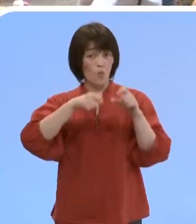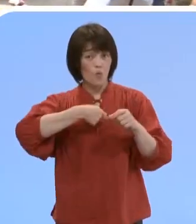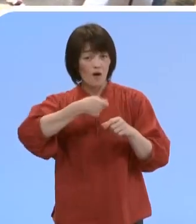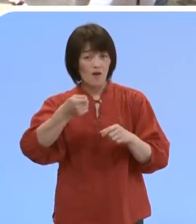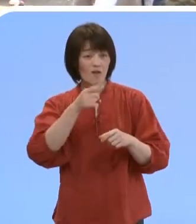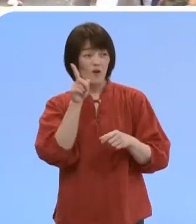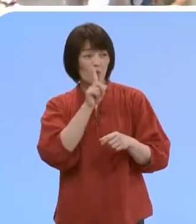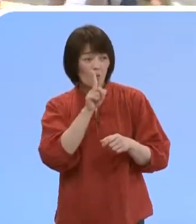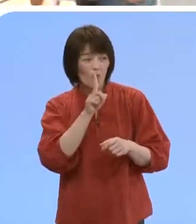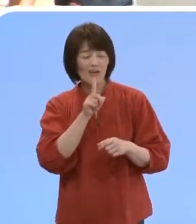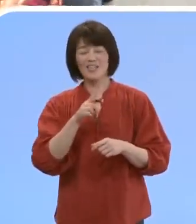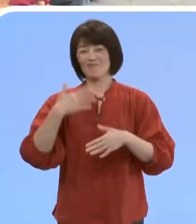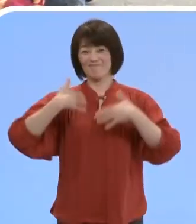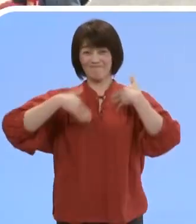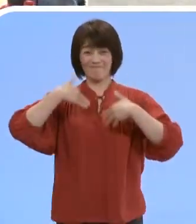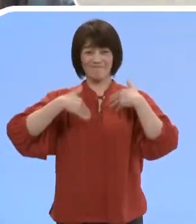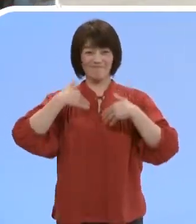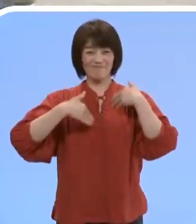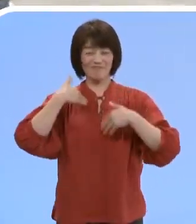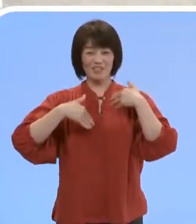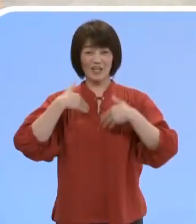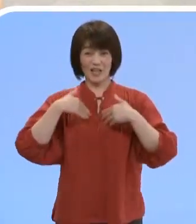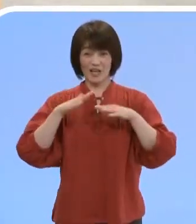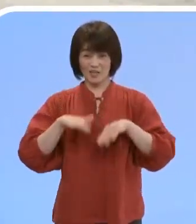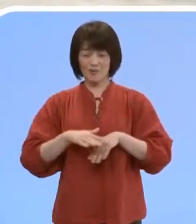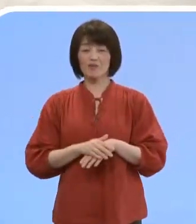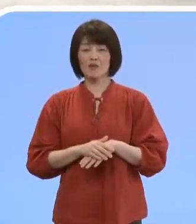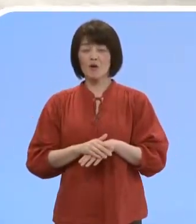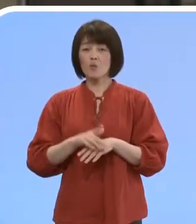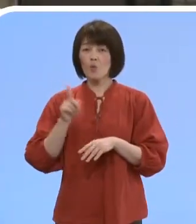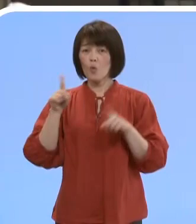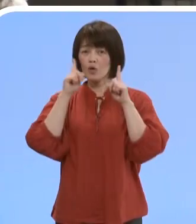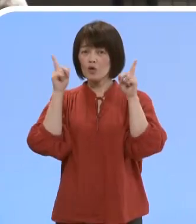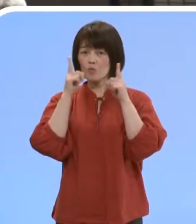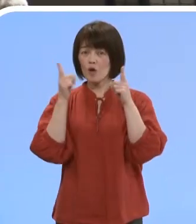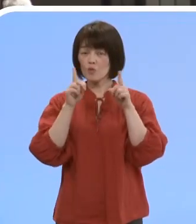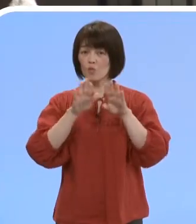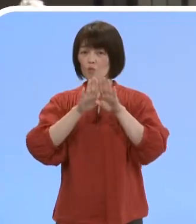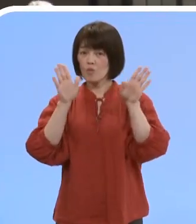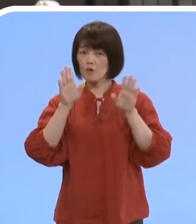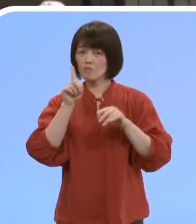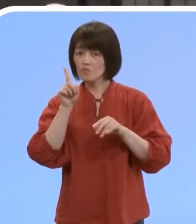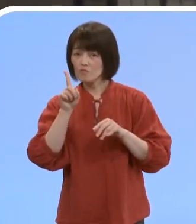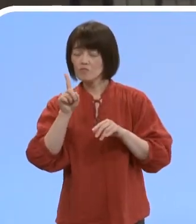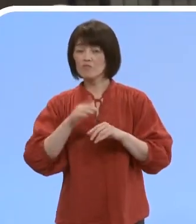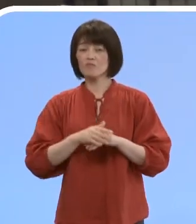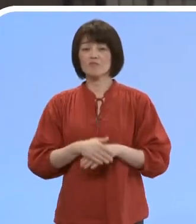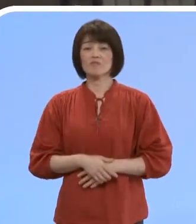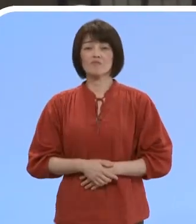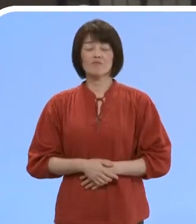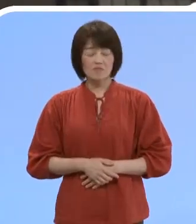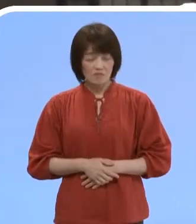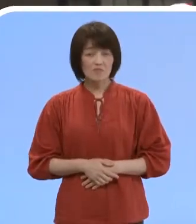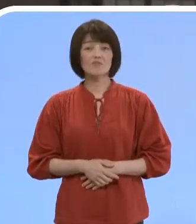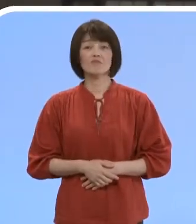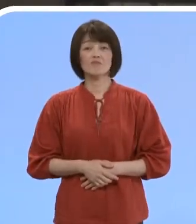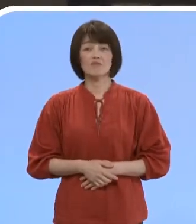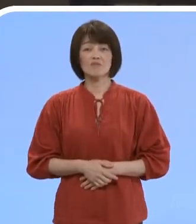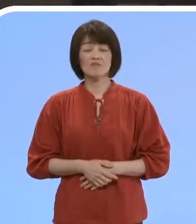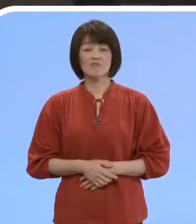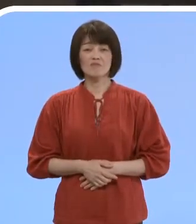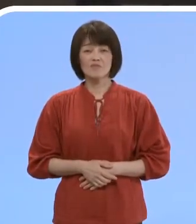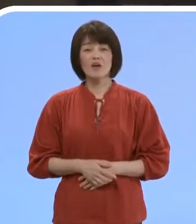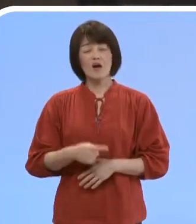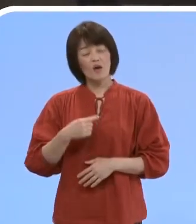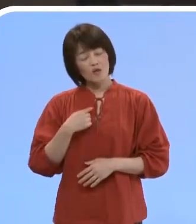輪投げどうでした。 楽しかった。 楽しかった。どうですか、こういうイベントがあるっていうのは。 あのなか